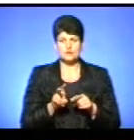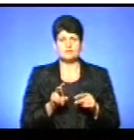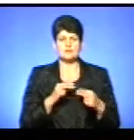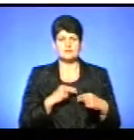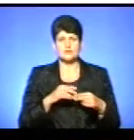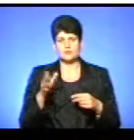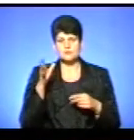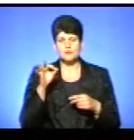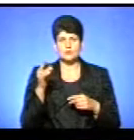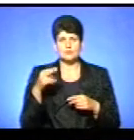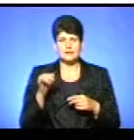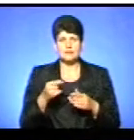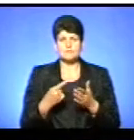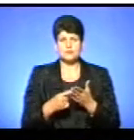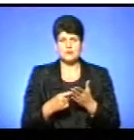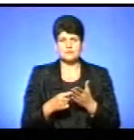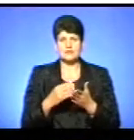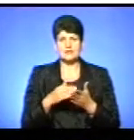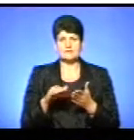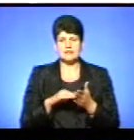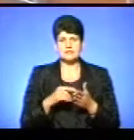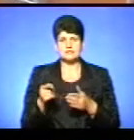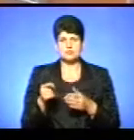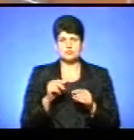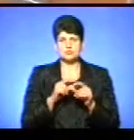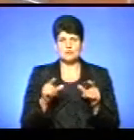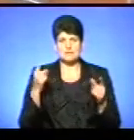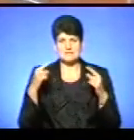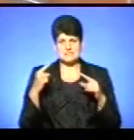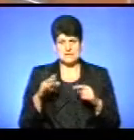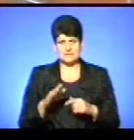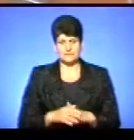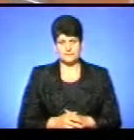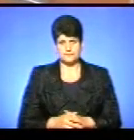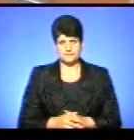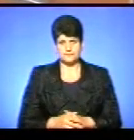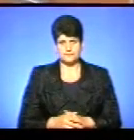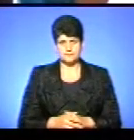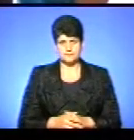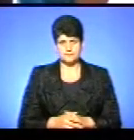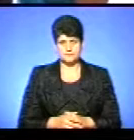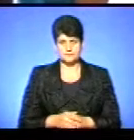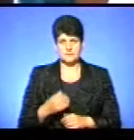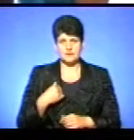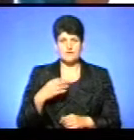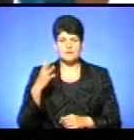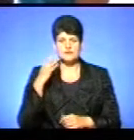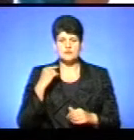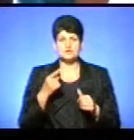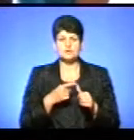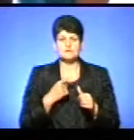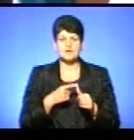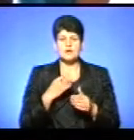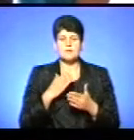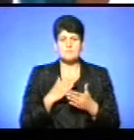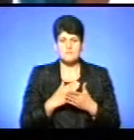Він представив довідку, яка підтверджує ліквідацію Тернопільської обласної школи мистецтв. Я вважаю, що звання